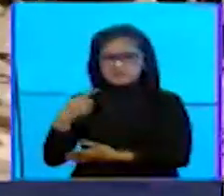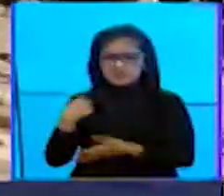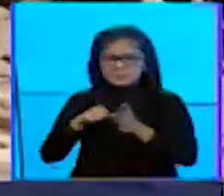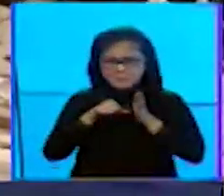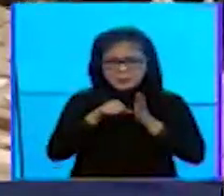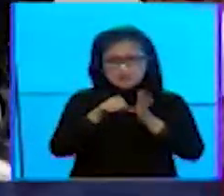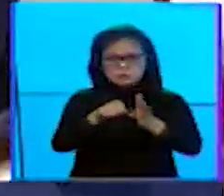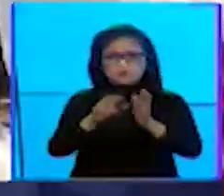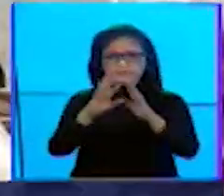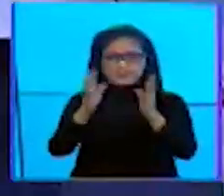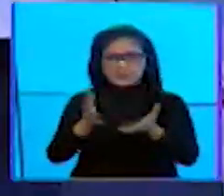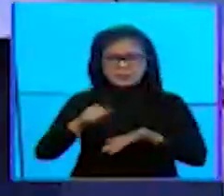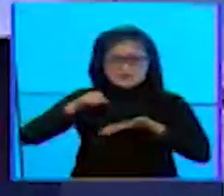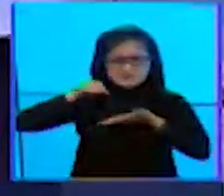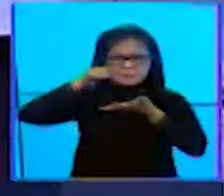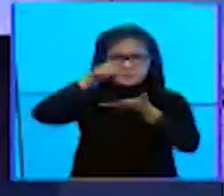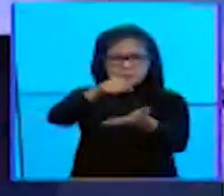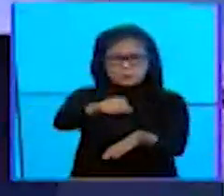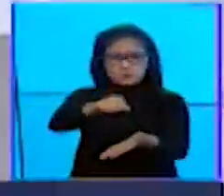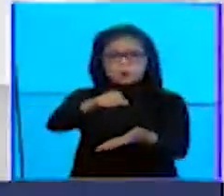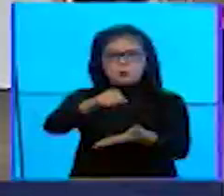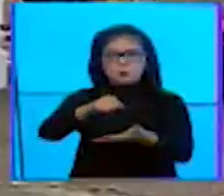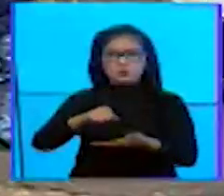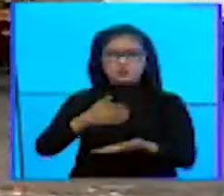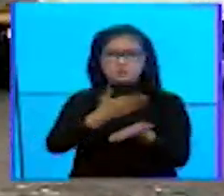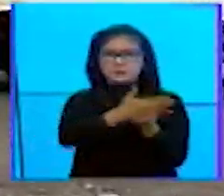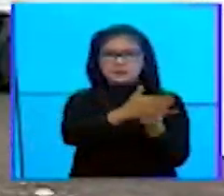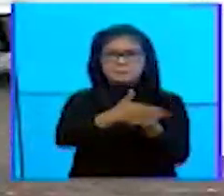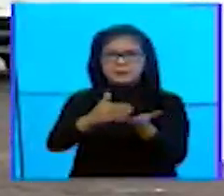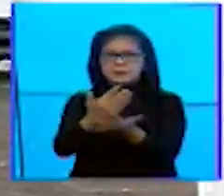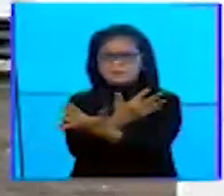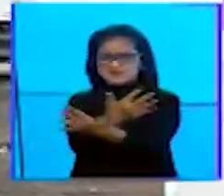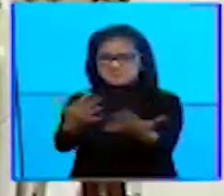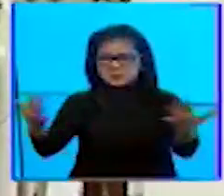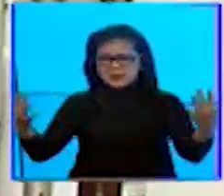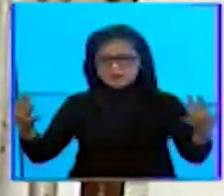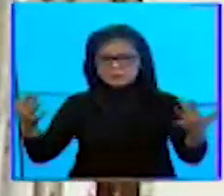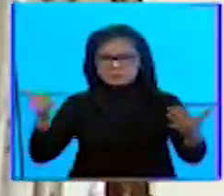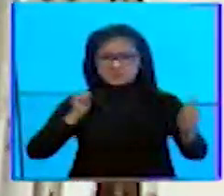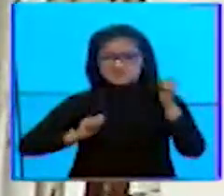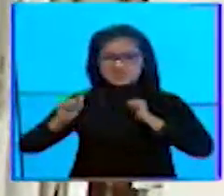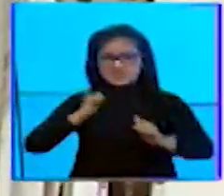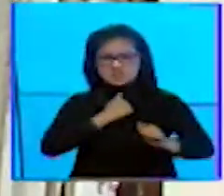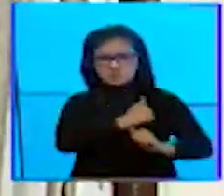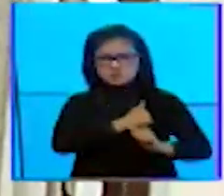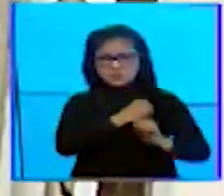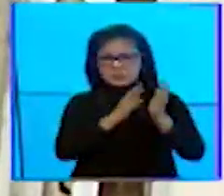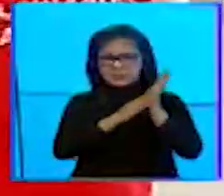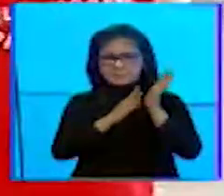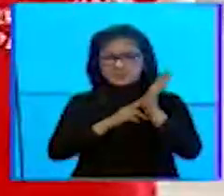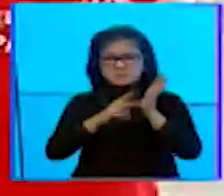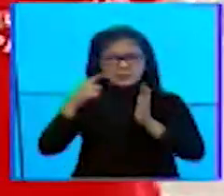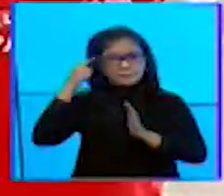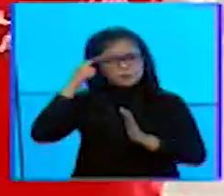sembako yang kami distribusikan kepada masyarakat. Kegiatan sosial MNC Peduli akan terus digelar untuk membantu masyarakat